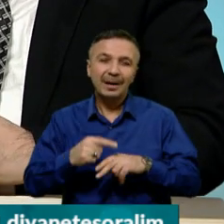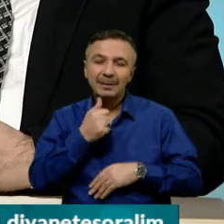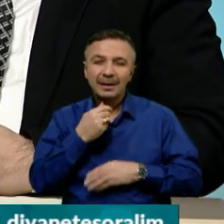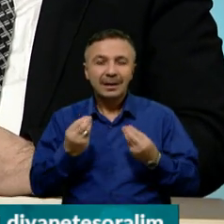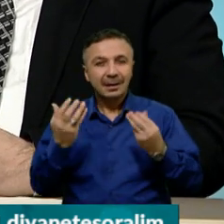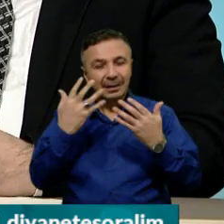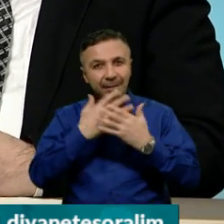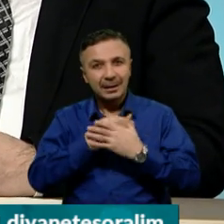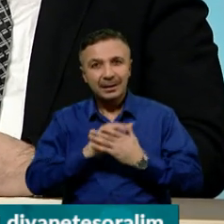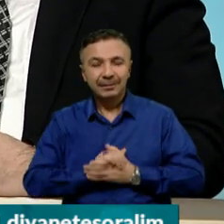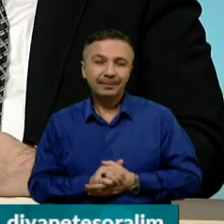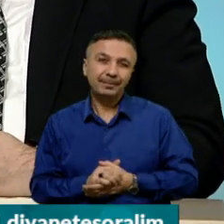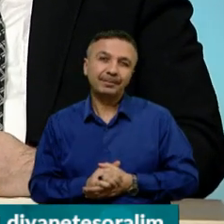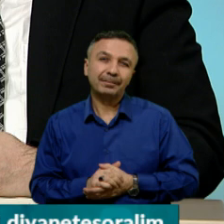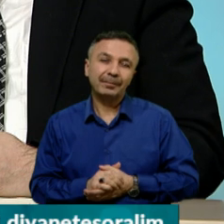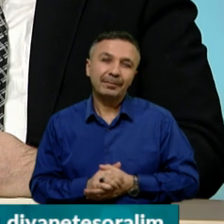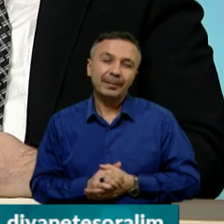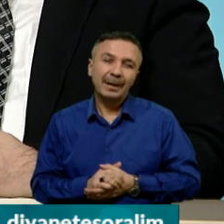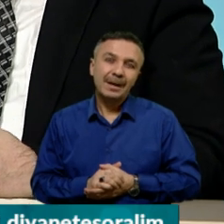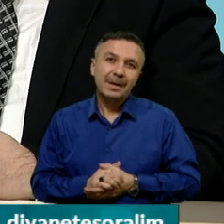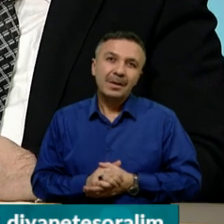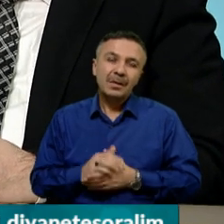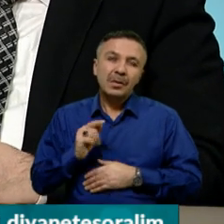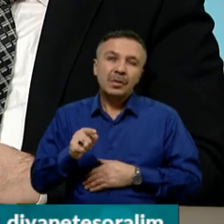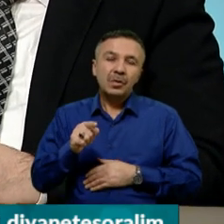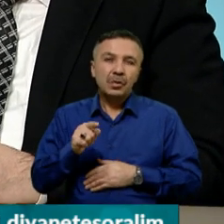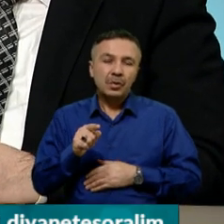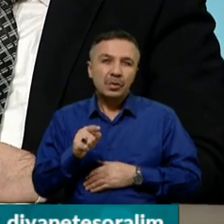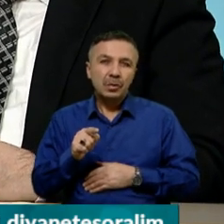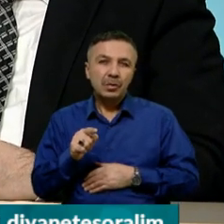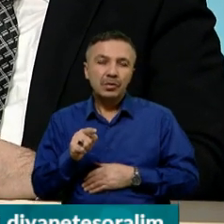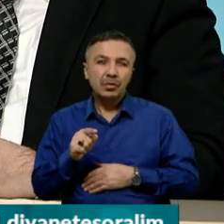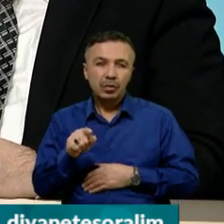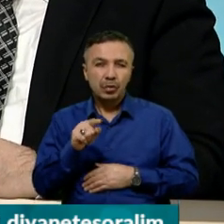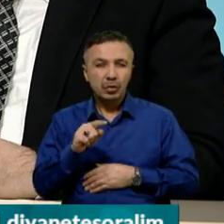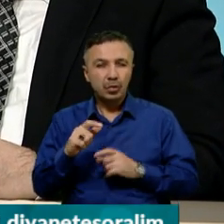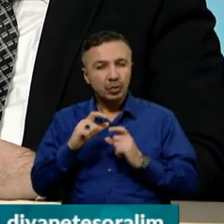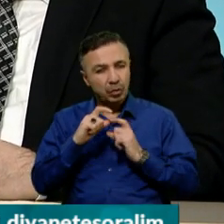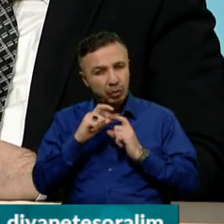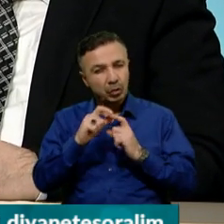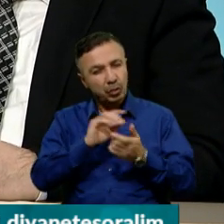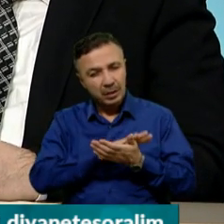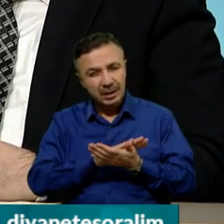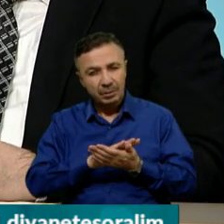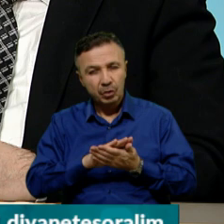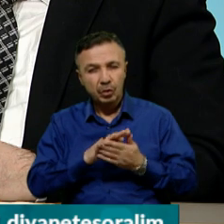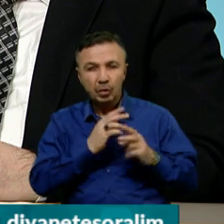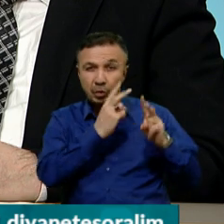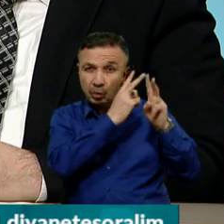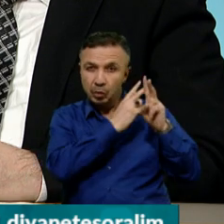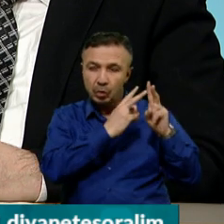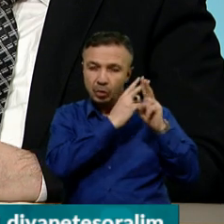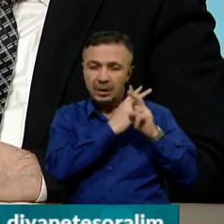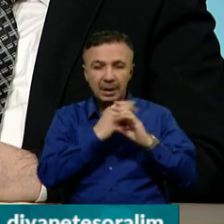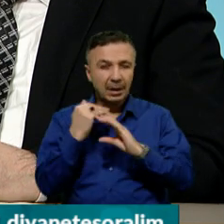akşamlarınız olsun gerçek hayatta da namaz kılanlardan olsun Şu düzeltmeyi yapmakta fayda var rüya yorumlama işi